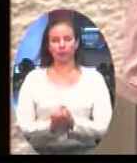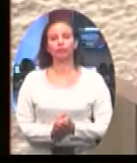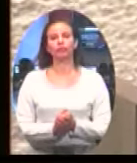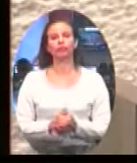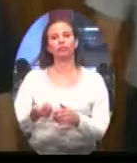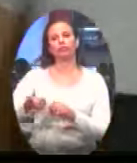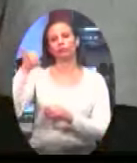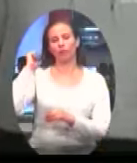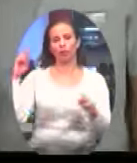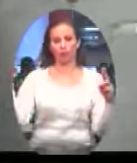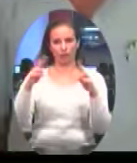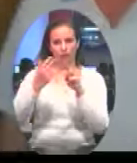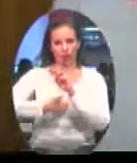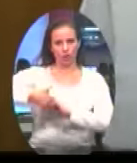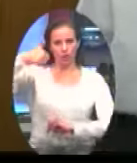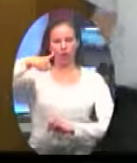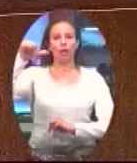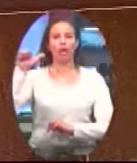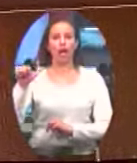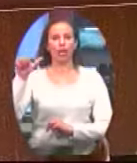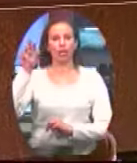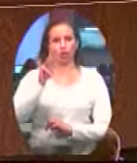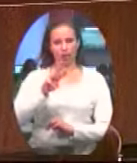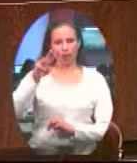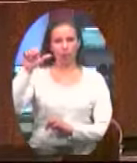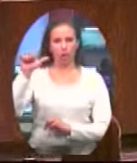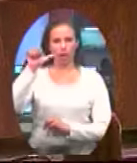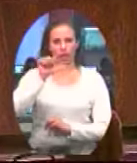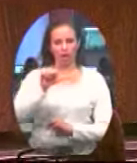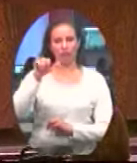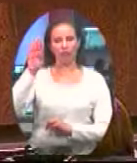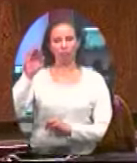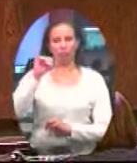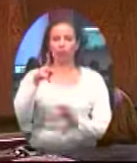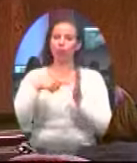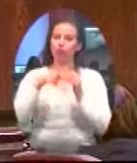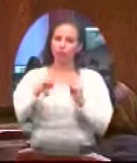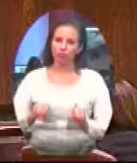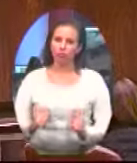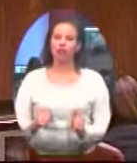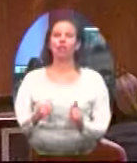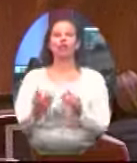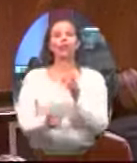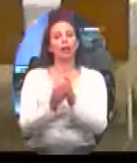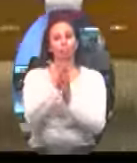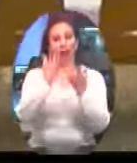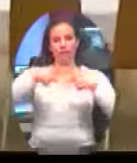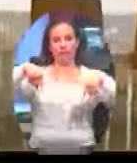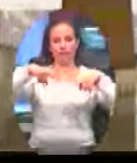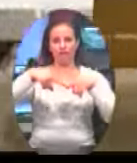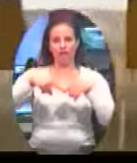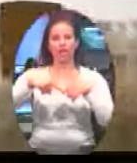אריאל, איילת שקד ובוגי יעלון כדי להרגיע את הרוחות, והיום הודיע מזכירות הממשלה על הקמת ועדת שרים לענייני התיישבות,